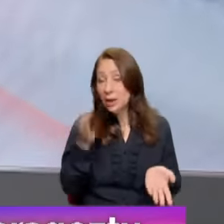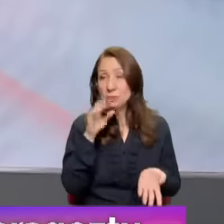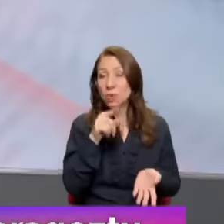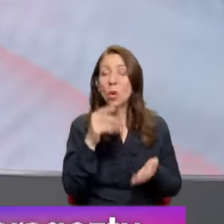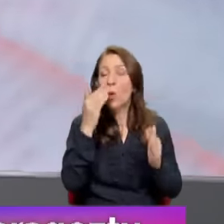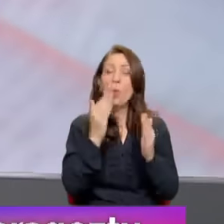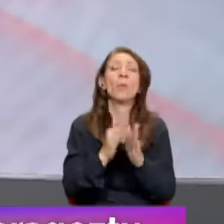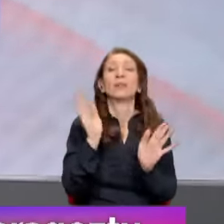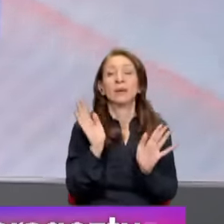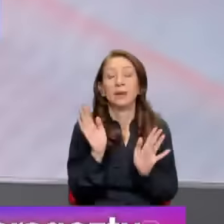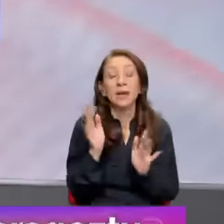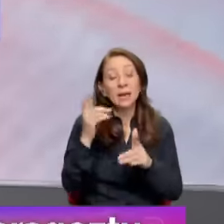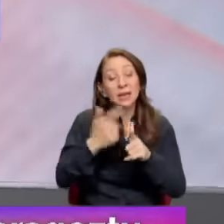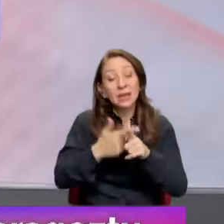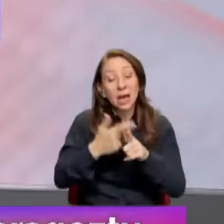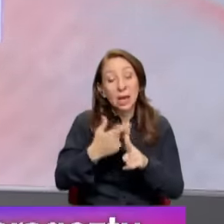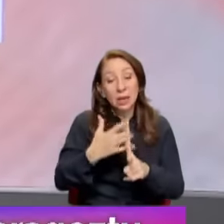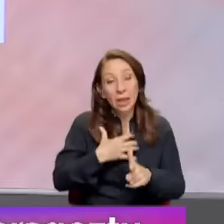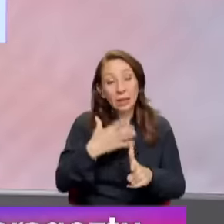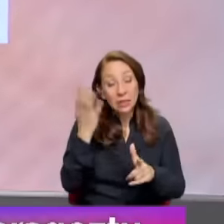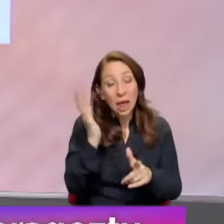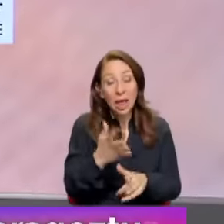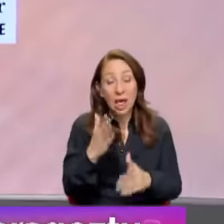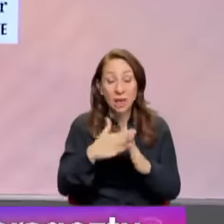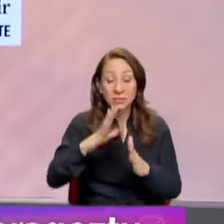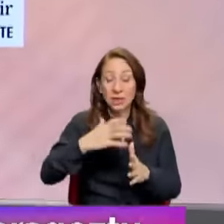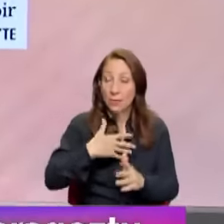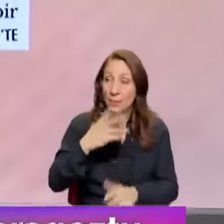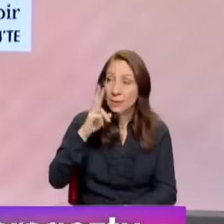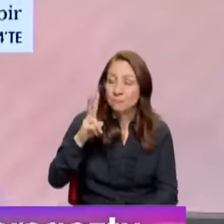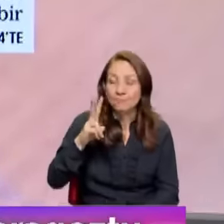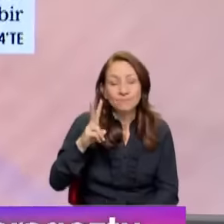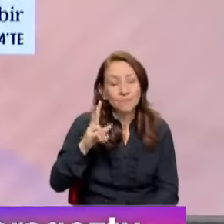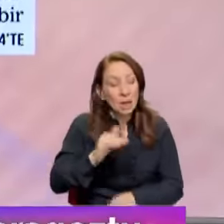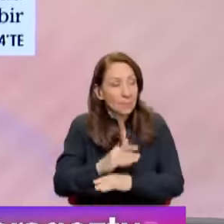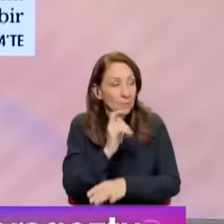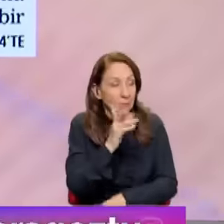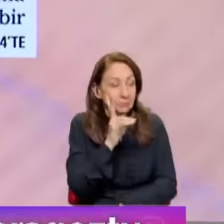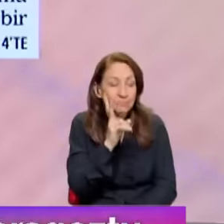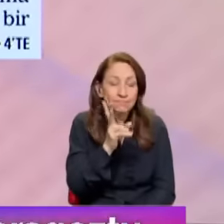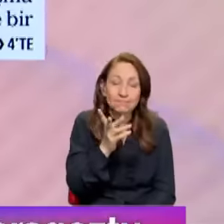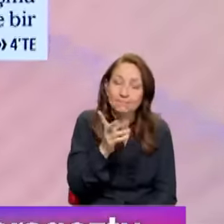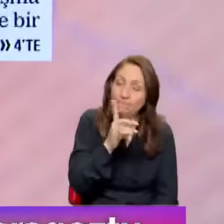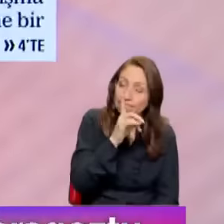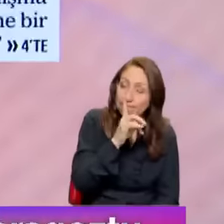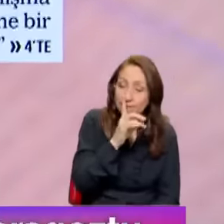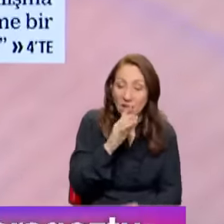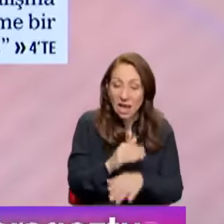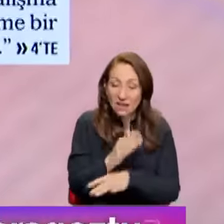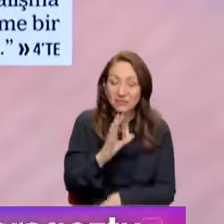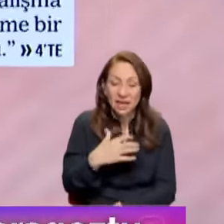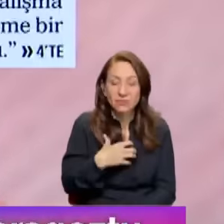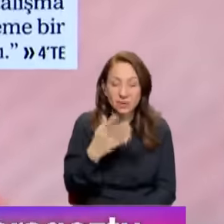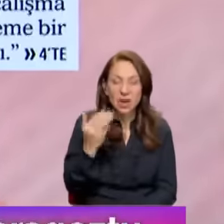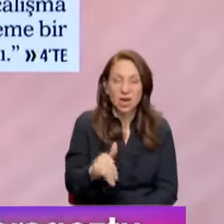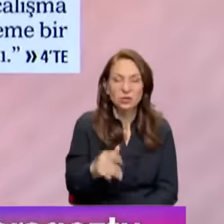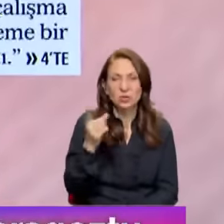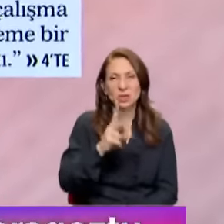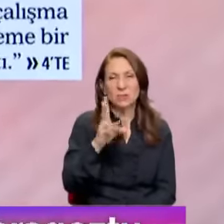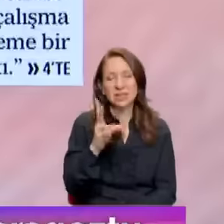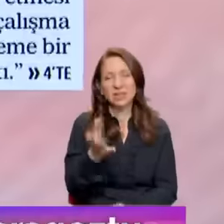buna uymadı kiracının kendisi dahil ev sahibinin durumuna baktı Hayat pahalılığına baktı ev sahibine hak verdi kiracı %